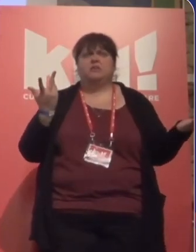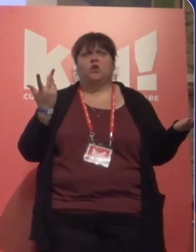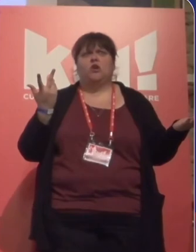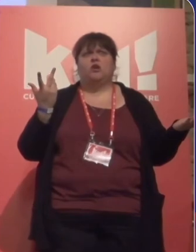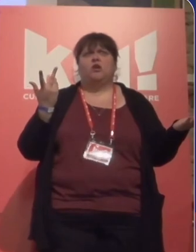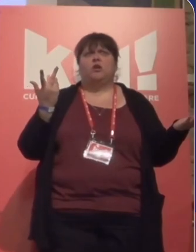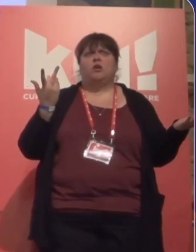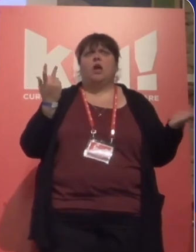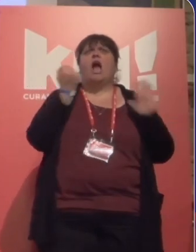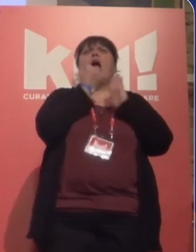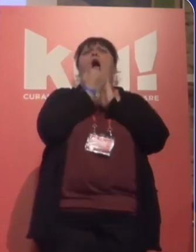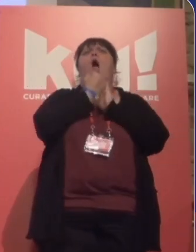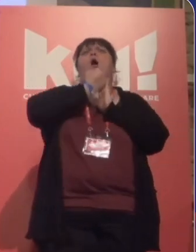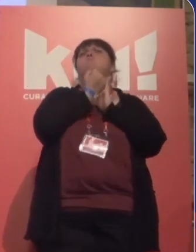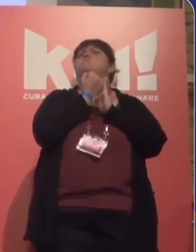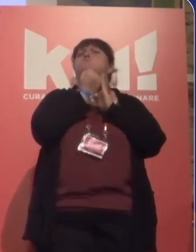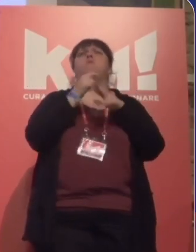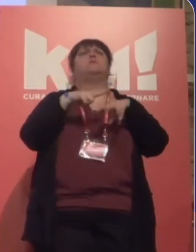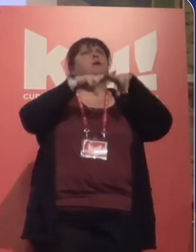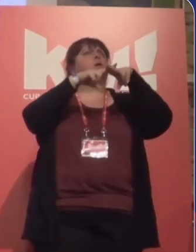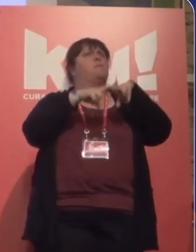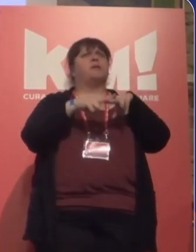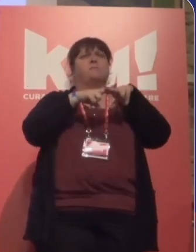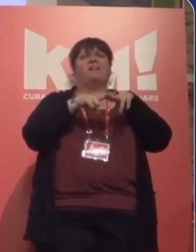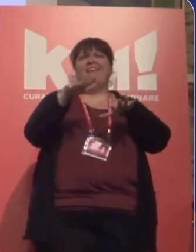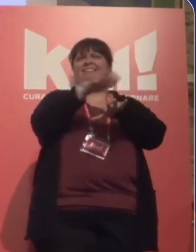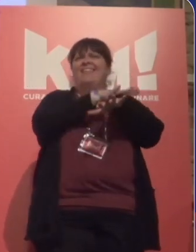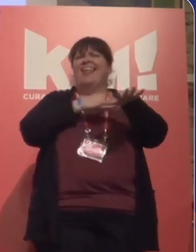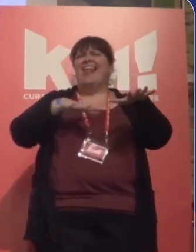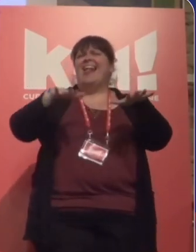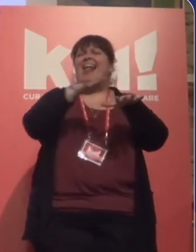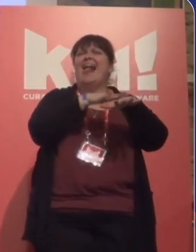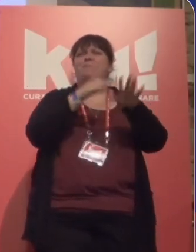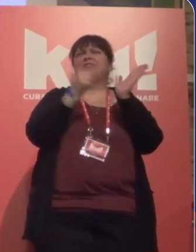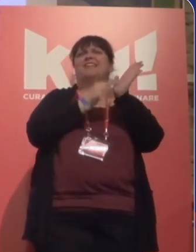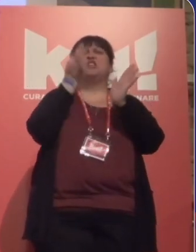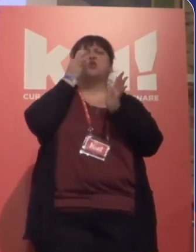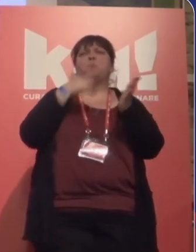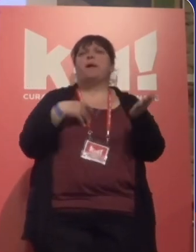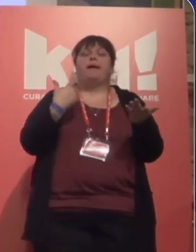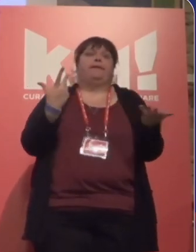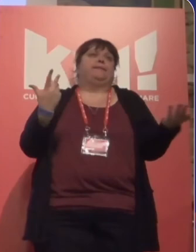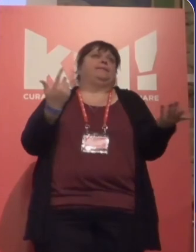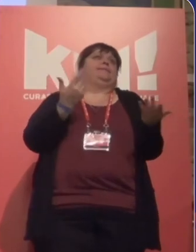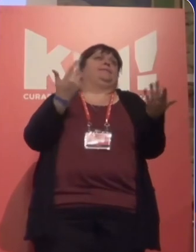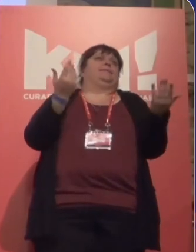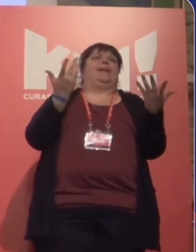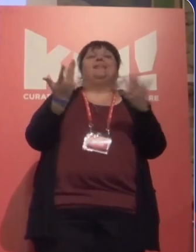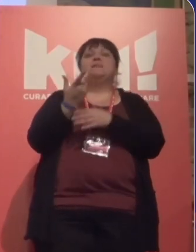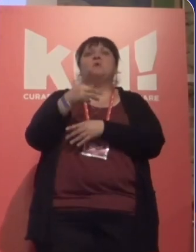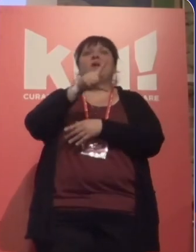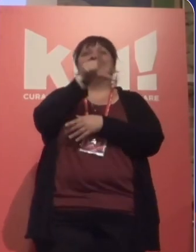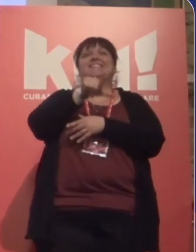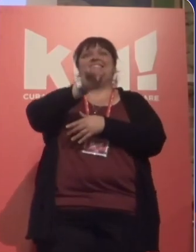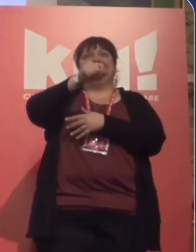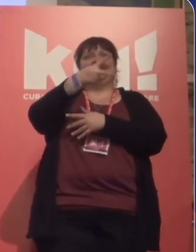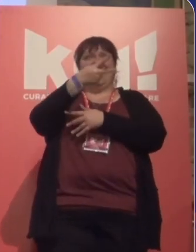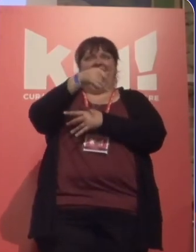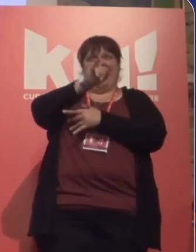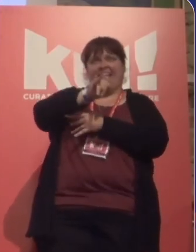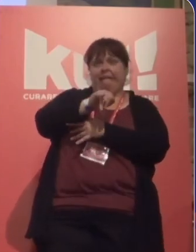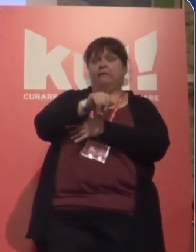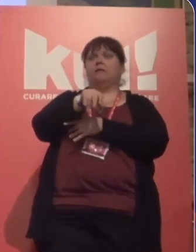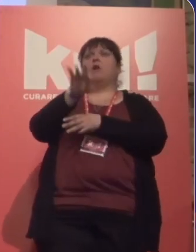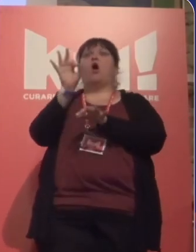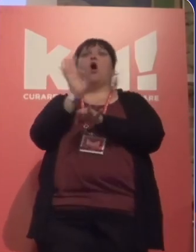mondo dei diritti umani pensiamo zaki e regeni giusto per andare a concludere ecco